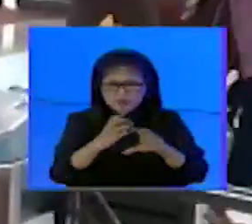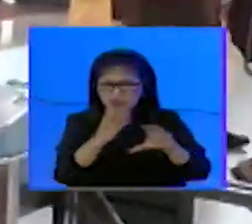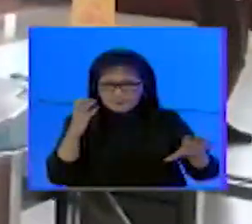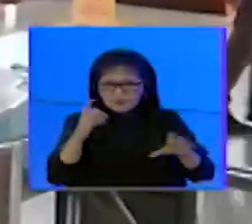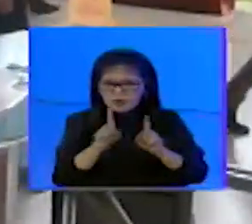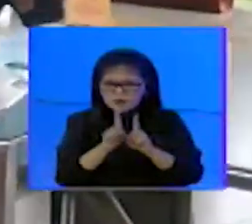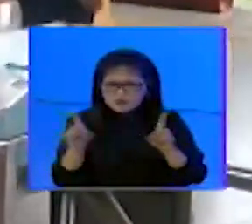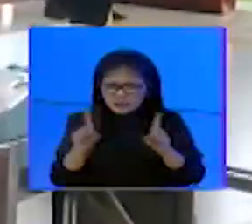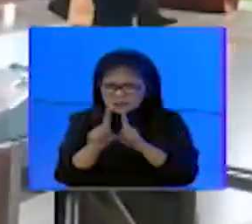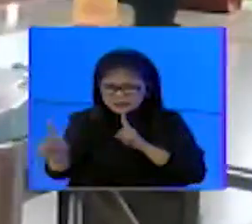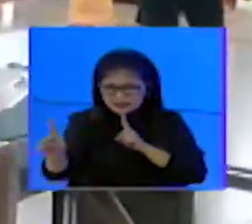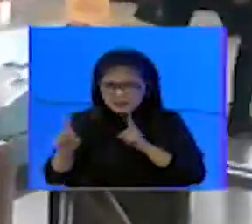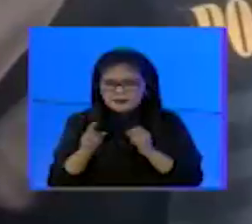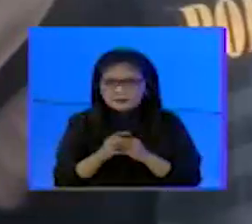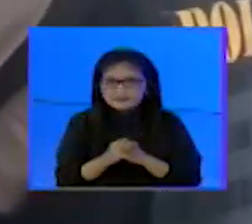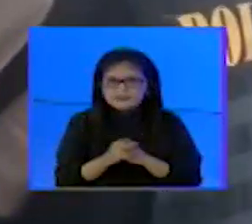atau physical distancing.